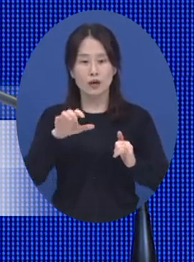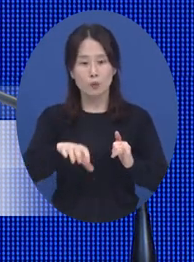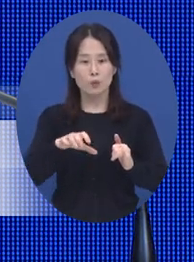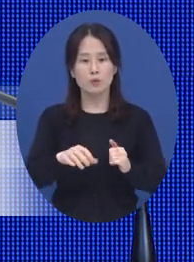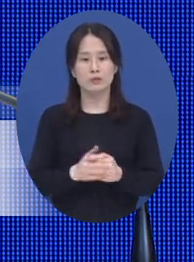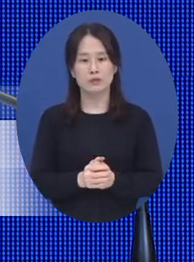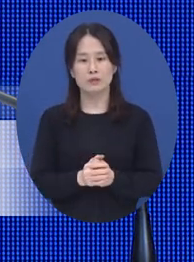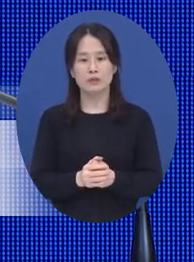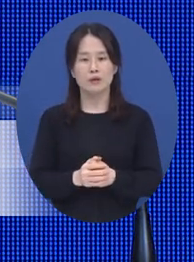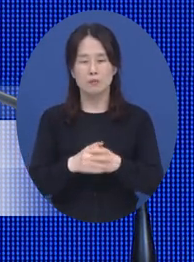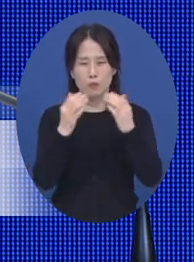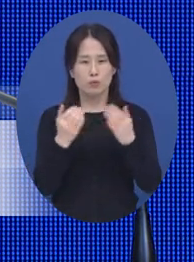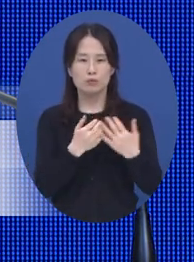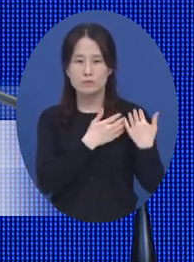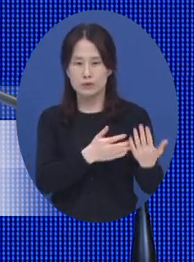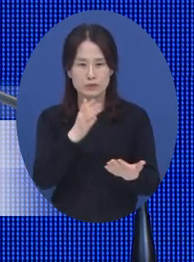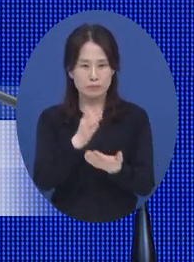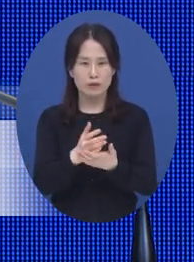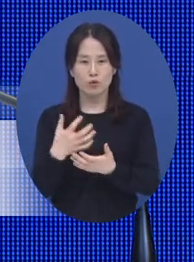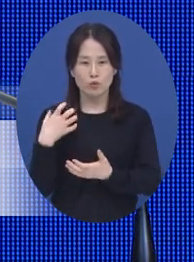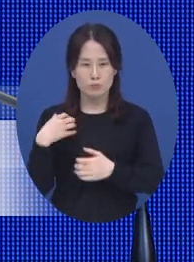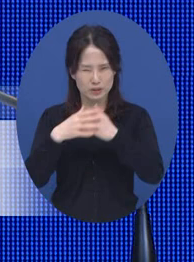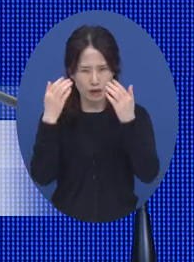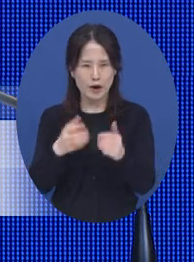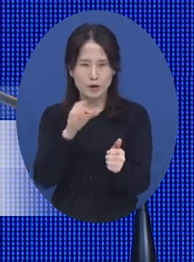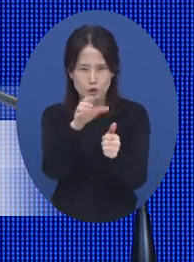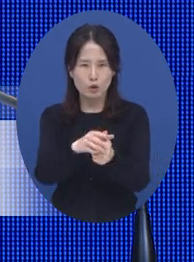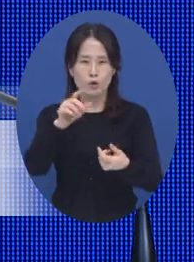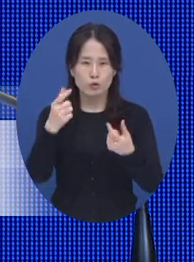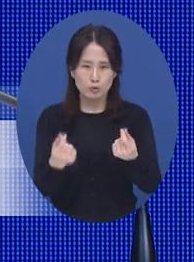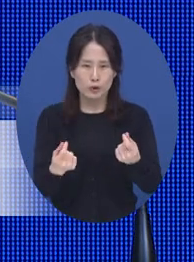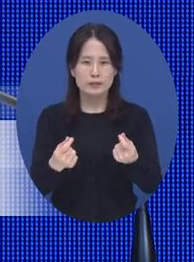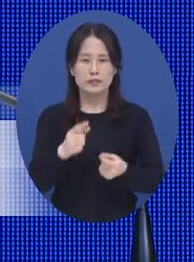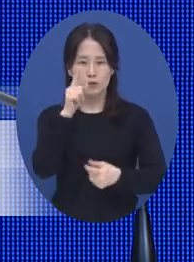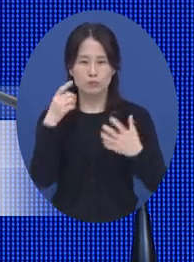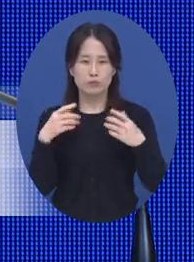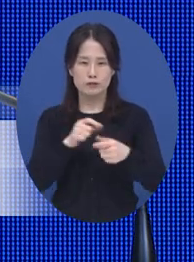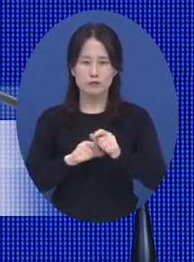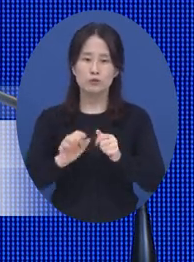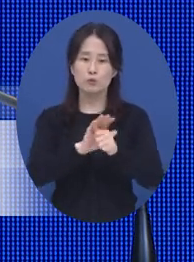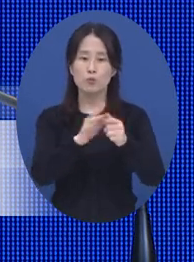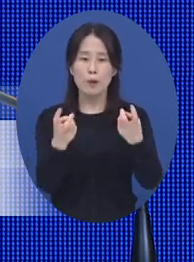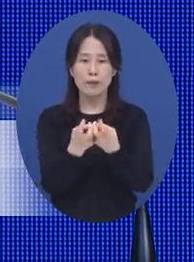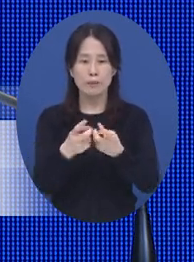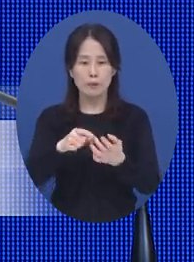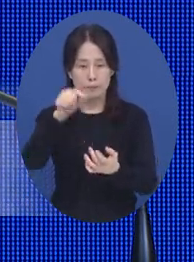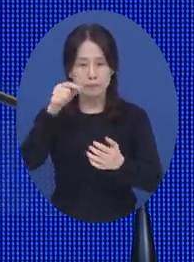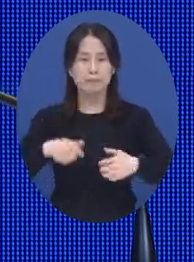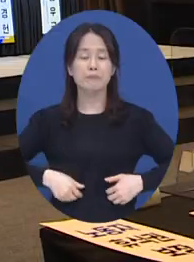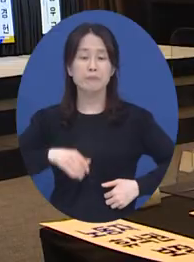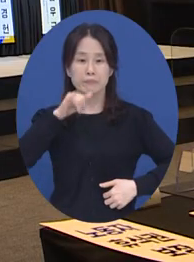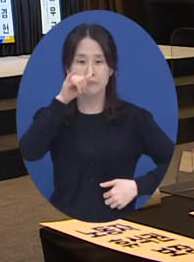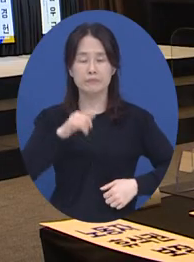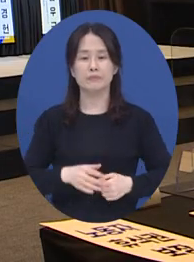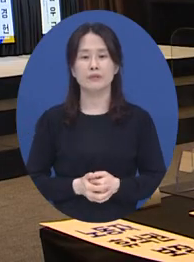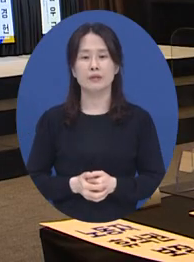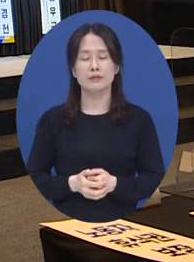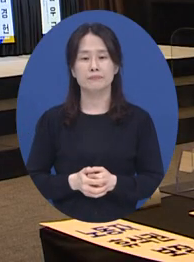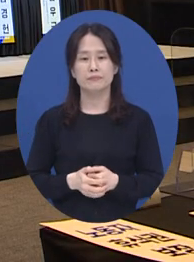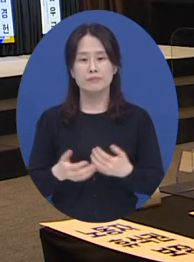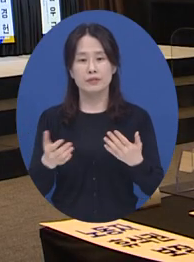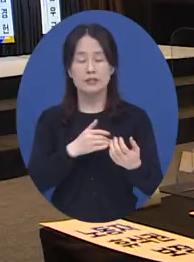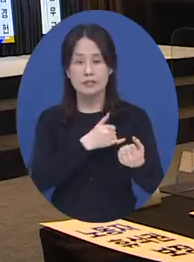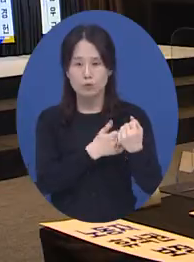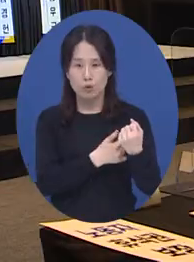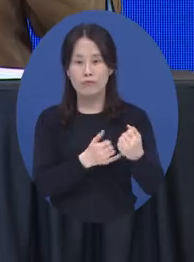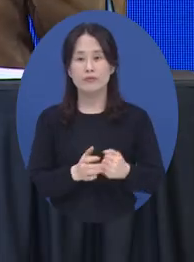일괄 배제하는 법안이 아니라 의무를 다 부여하고 정부가 적극적으로 지원하는 방안을 선택할 필요도 있다라고 생각되었습니다. 이 밖에도